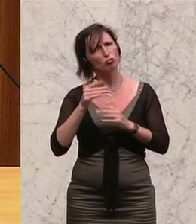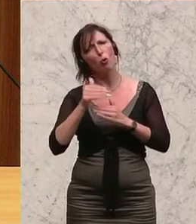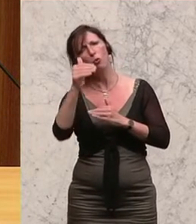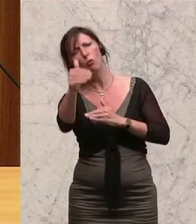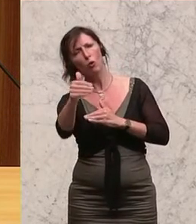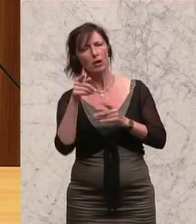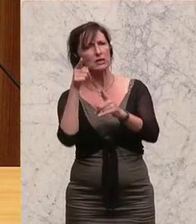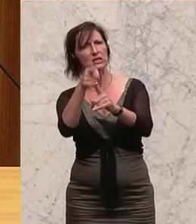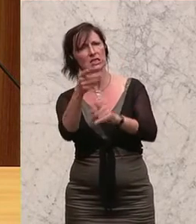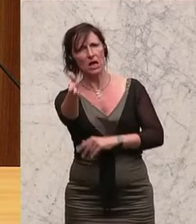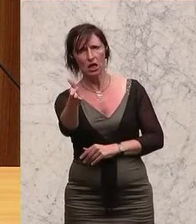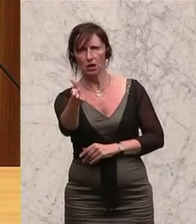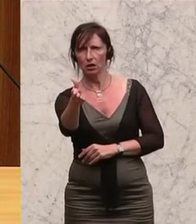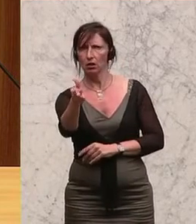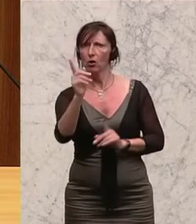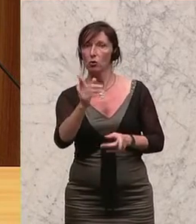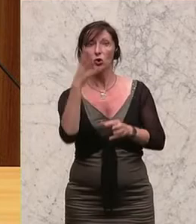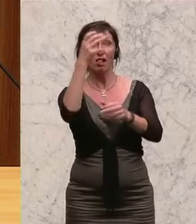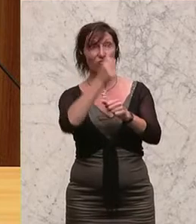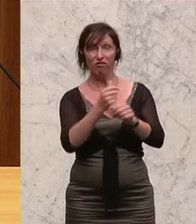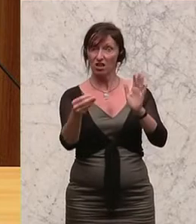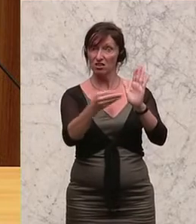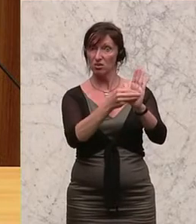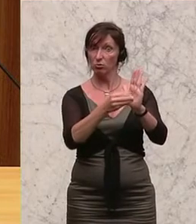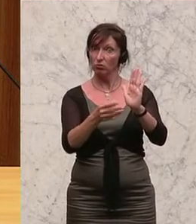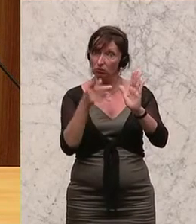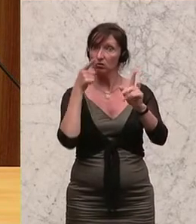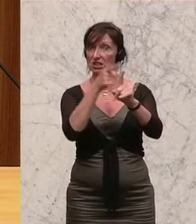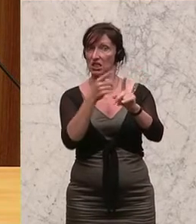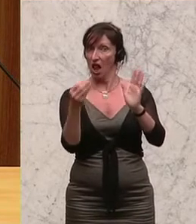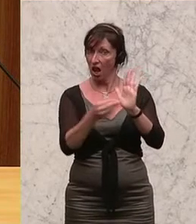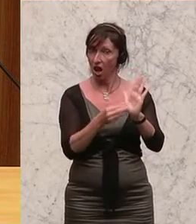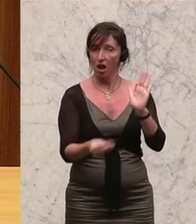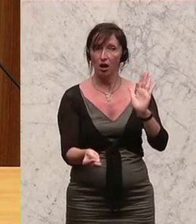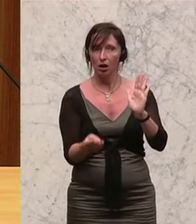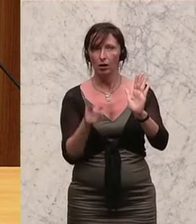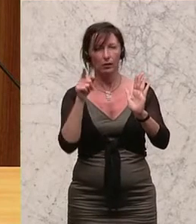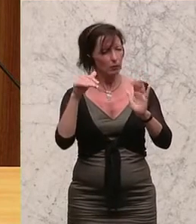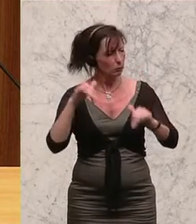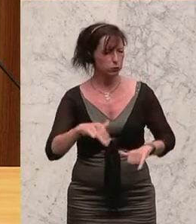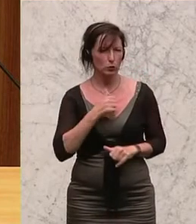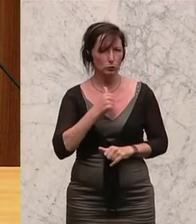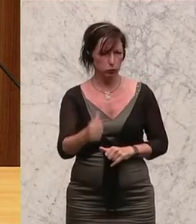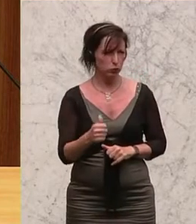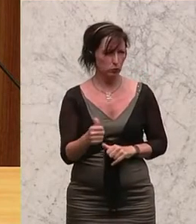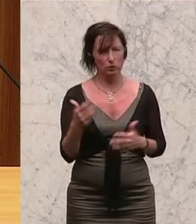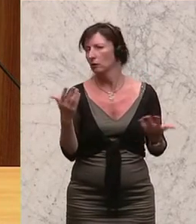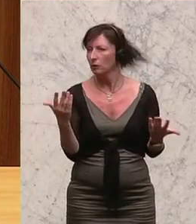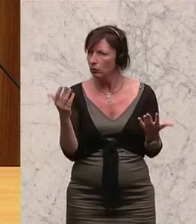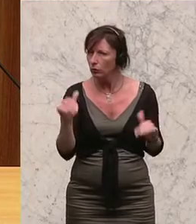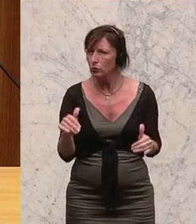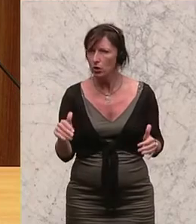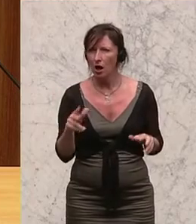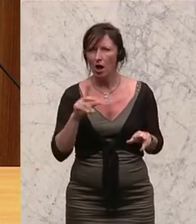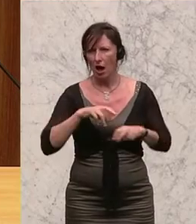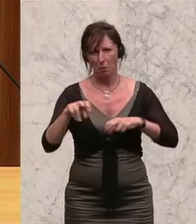Ziel festzulegen und im Verfassungsrang als Ziel einzubetonieren sozusagen. Wir müssen diesen Mut haben, ich sehe hier aber bei